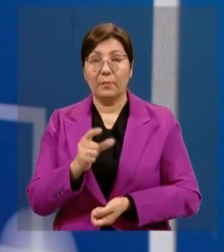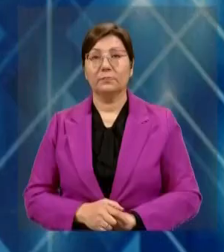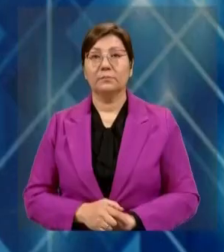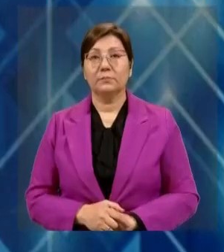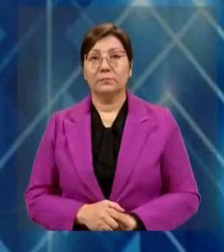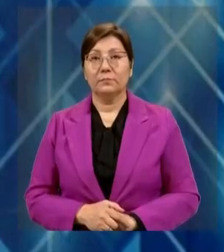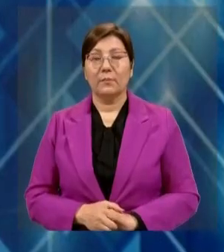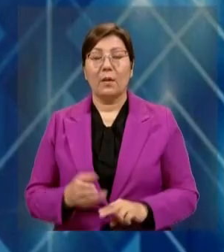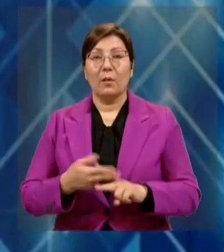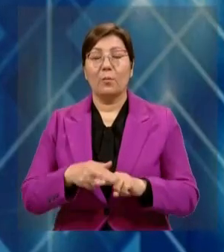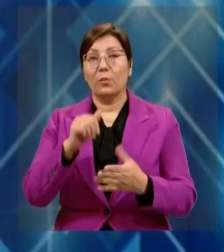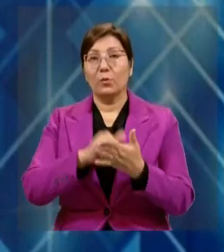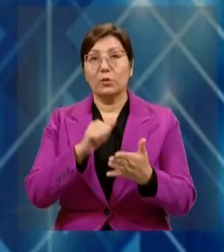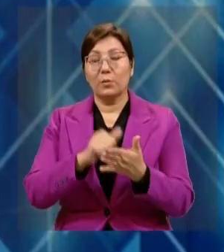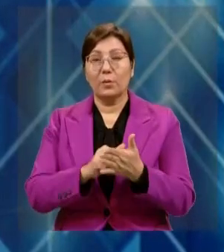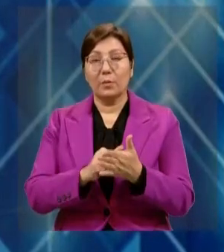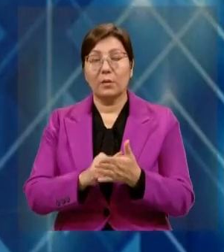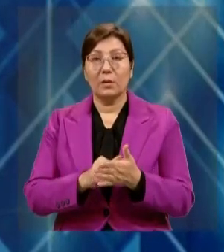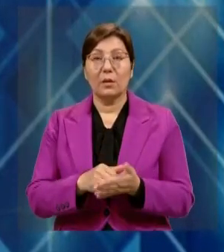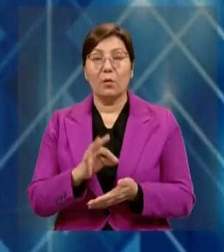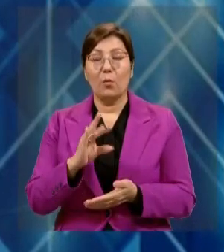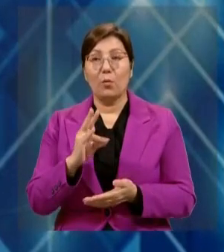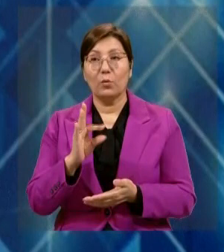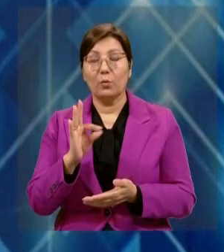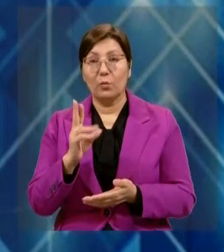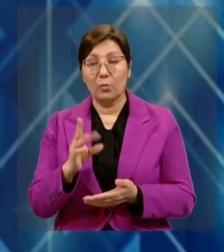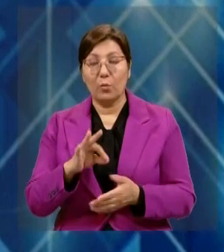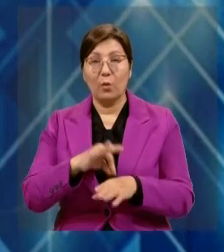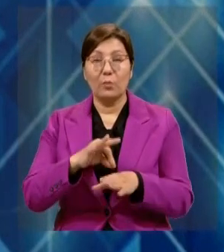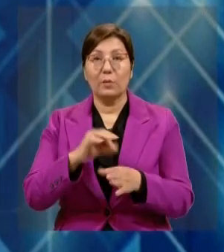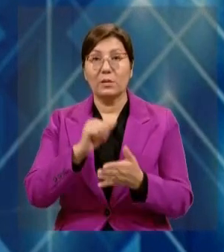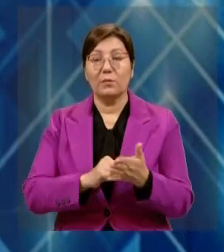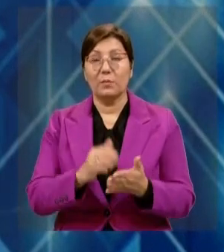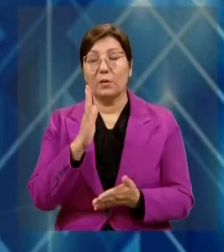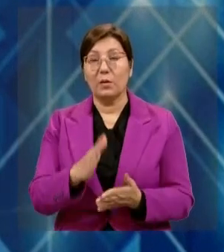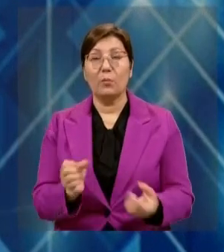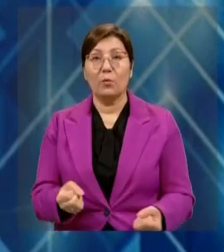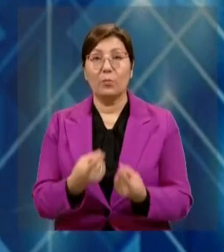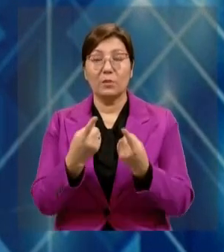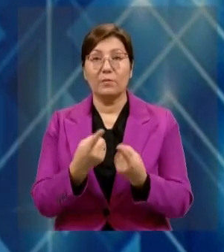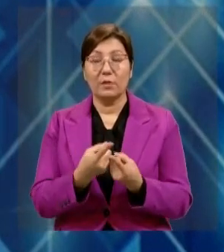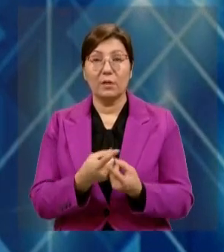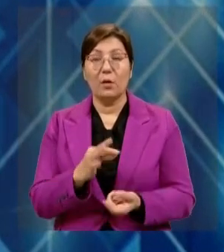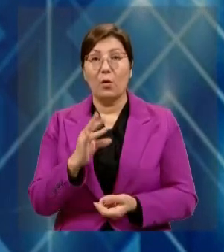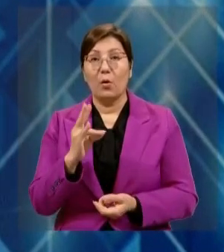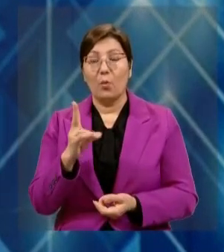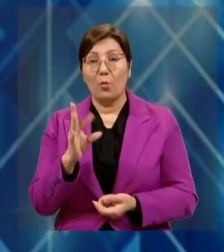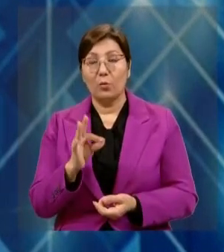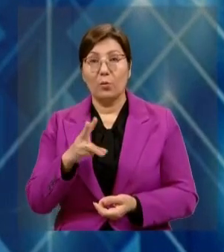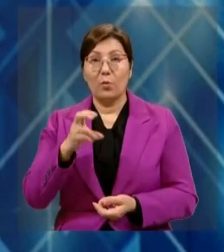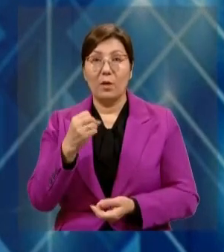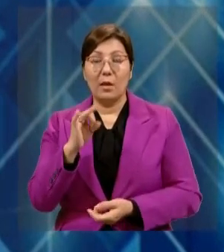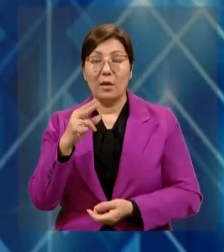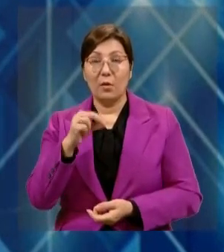мүмкін? Бұның себебі онкогематологиялық аурудың себептерінің болуы мүмкін. Яғни қатерлі ісік аурулары, лейкоз,